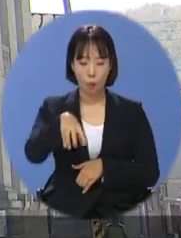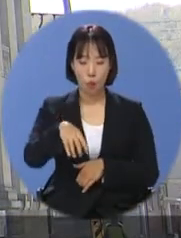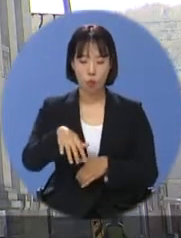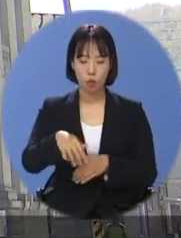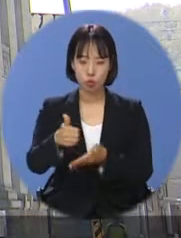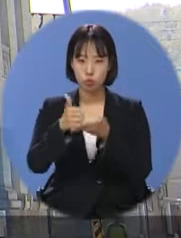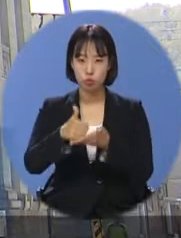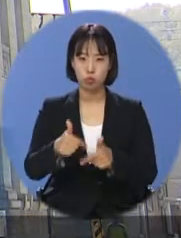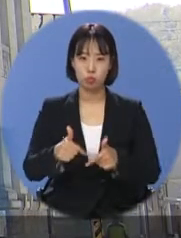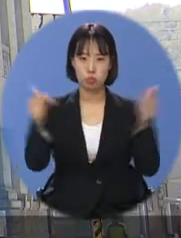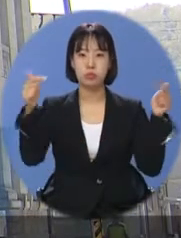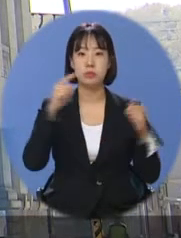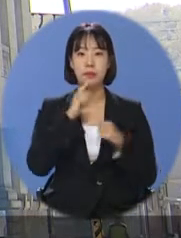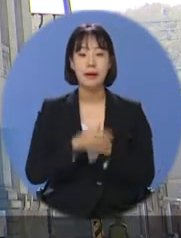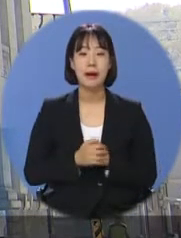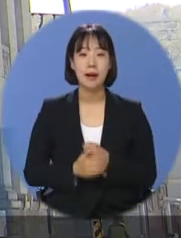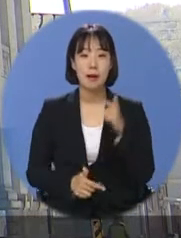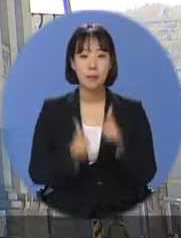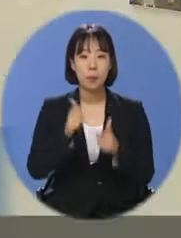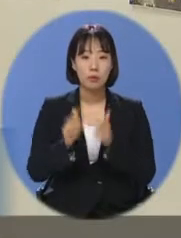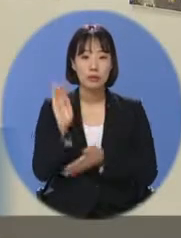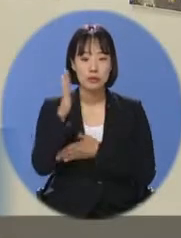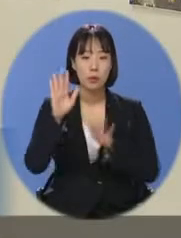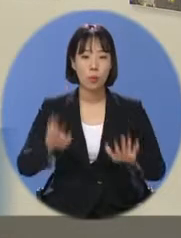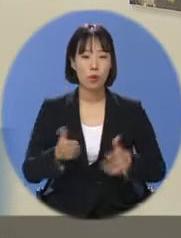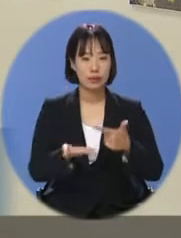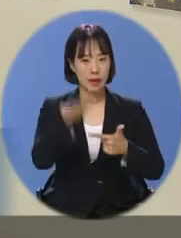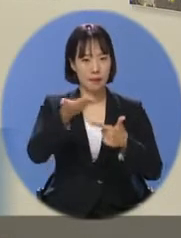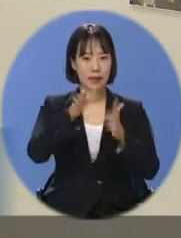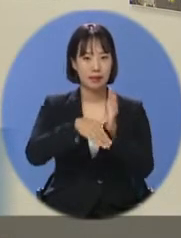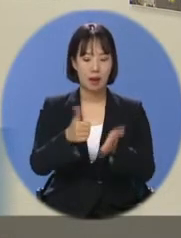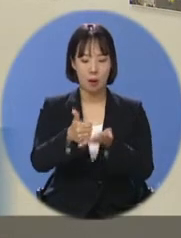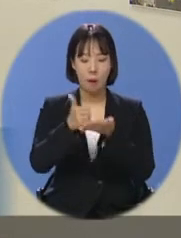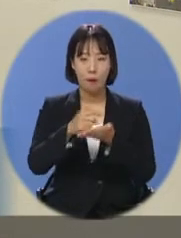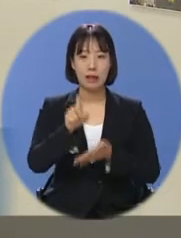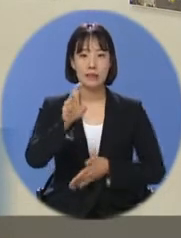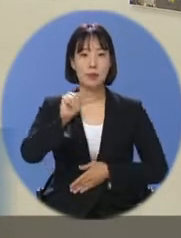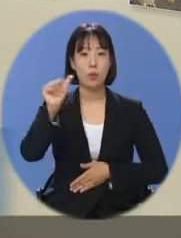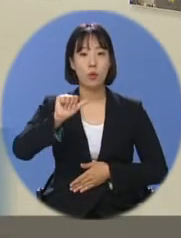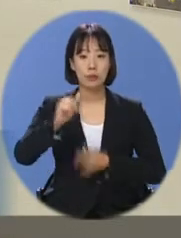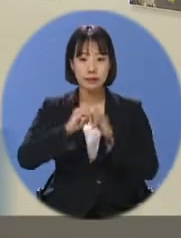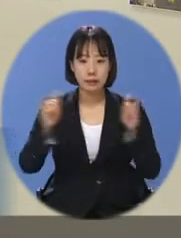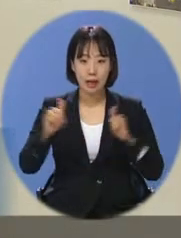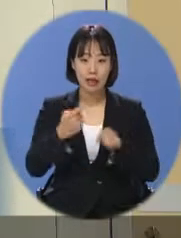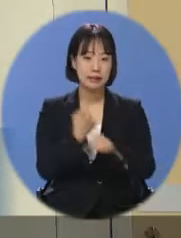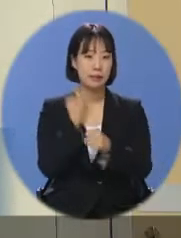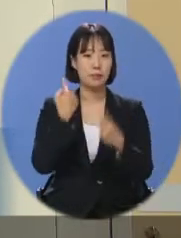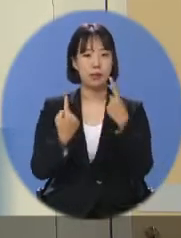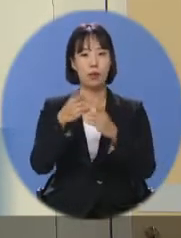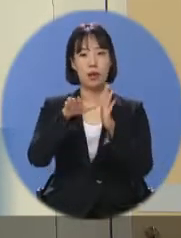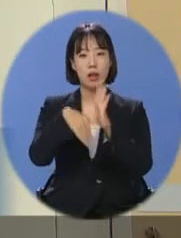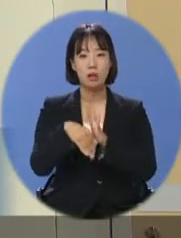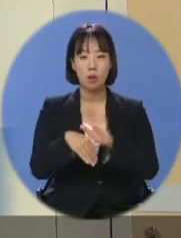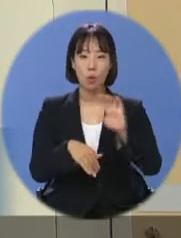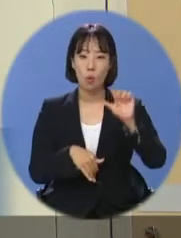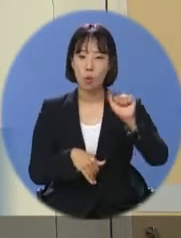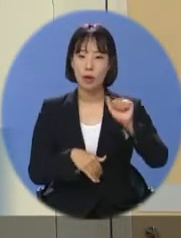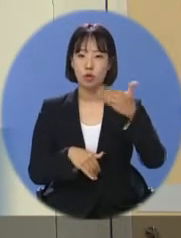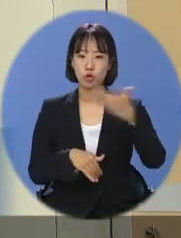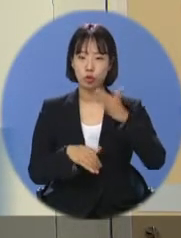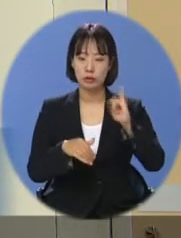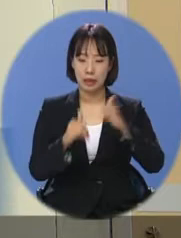것으로 나타났습니다. 목포시는 올해 상반기 관람객 수가 10만 5천여 명으로 지난해 같은 기간에 비해서 5만